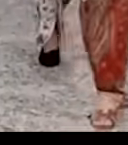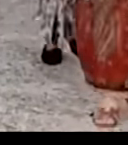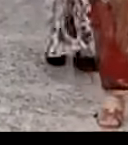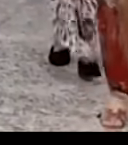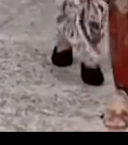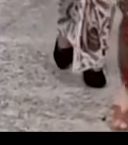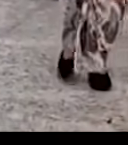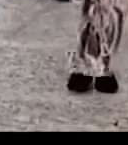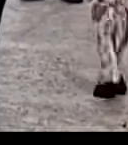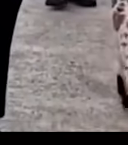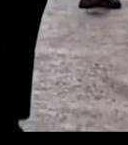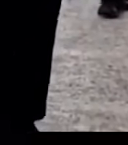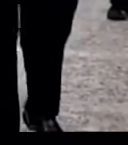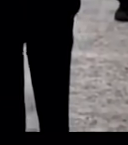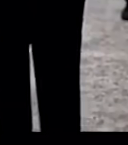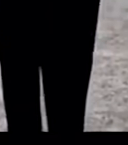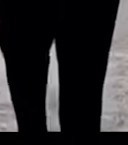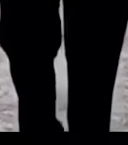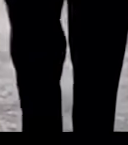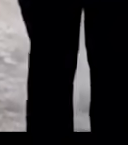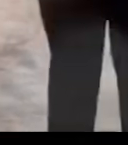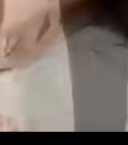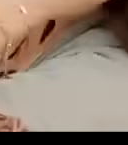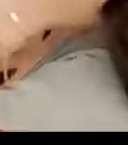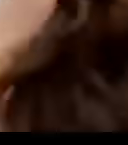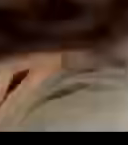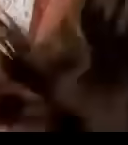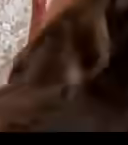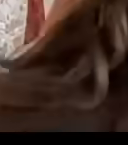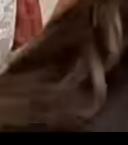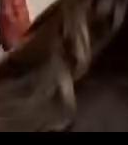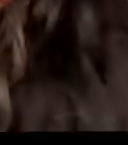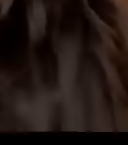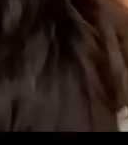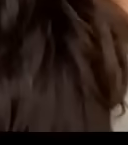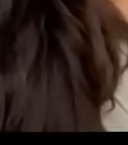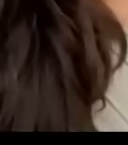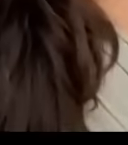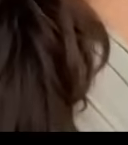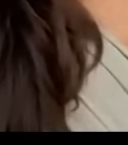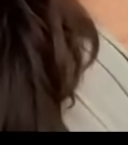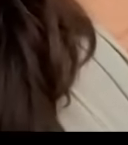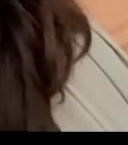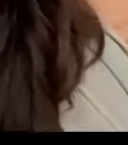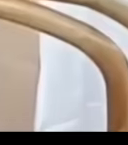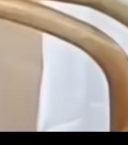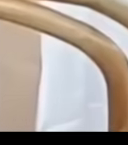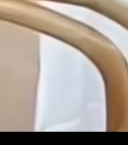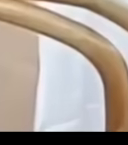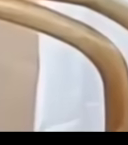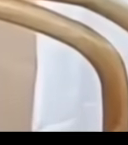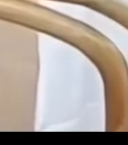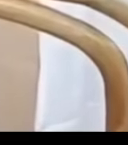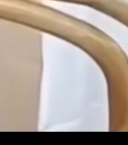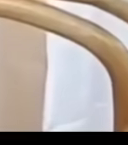daerah. Meski awalnya mengaku terkejut dan bingung dengan pilihan sang adik yang mendadak ingin terjun ke dunia politik, namun Gibran merestui dan meminta